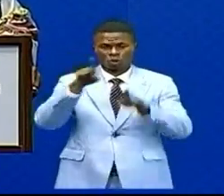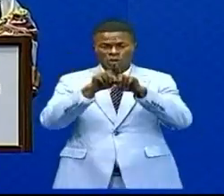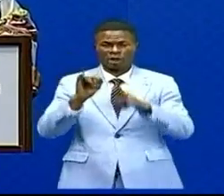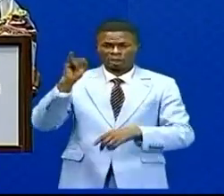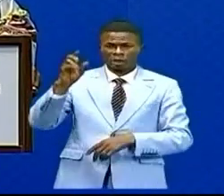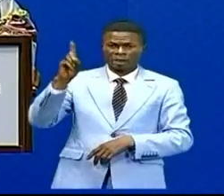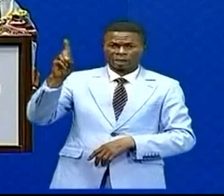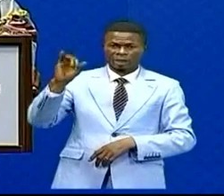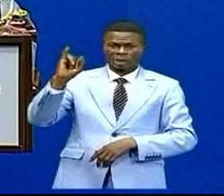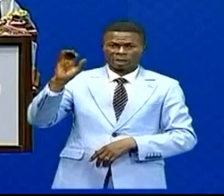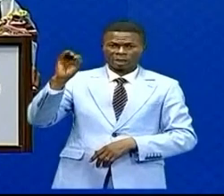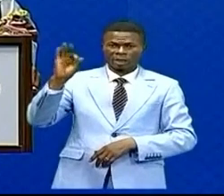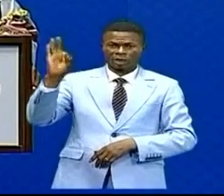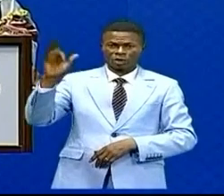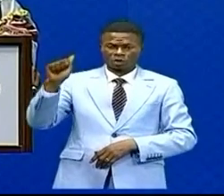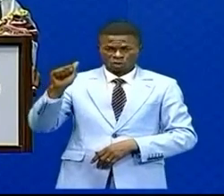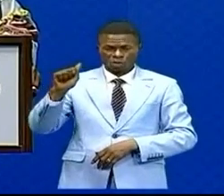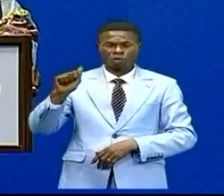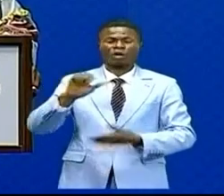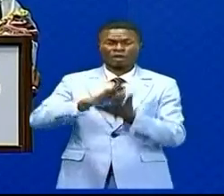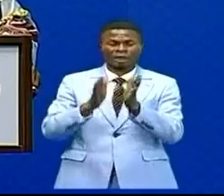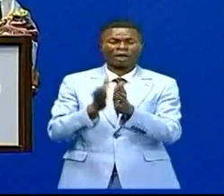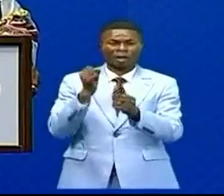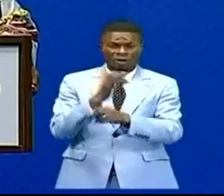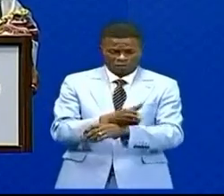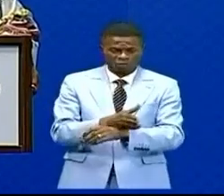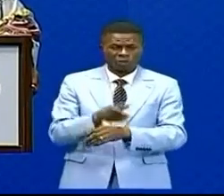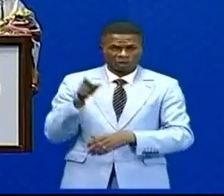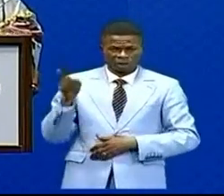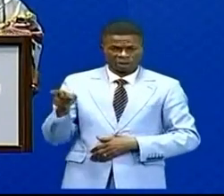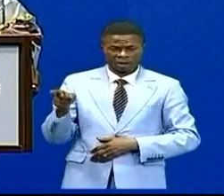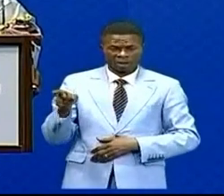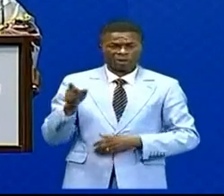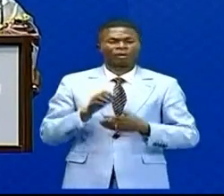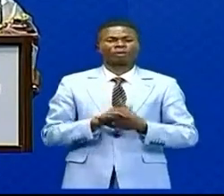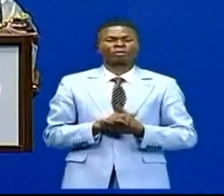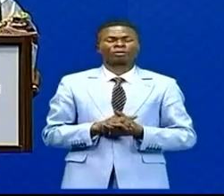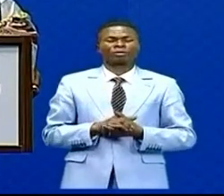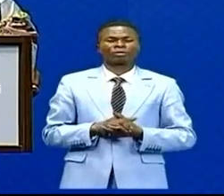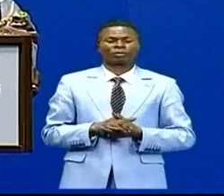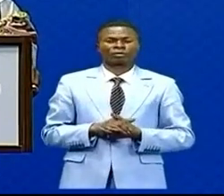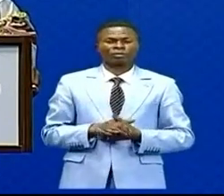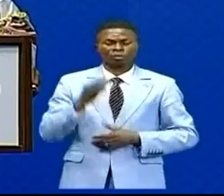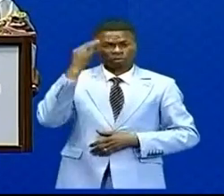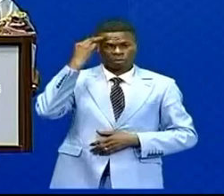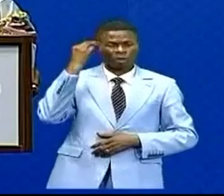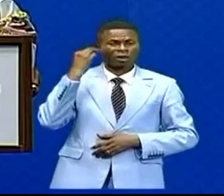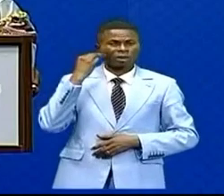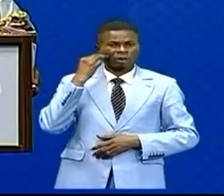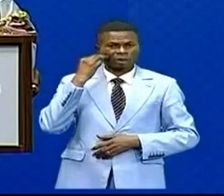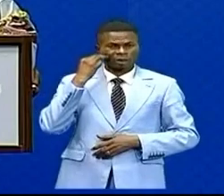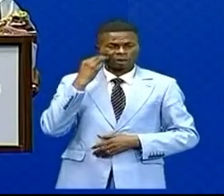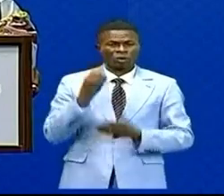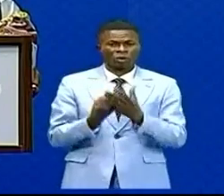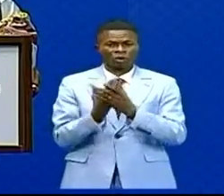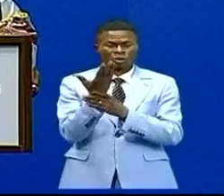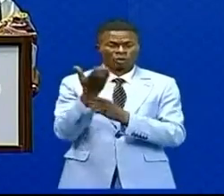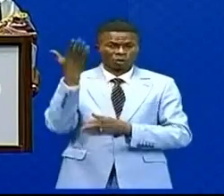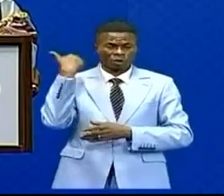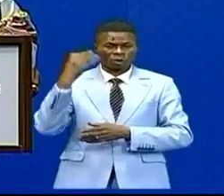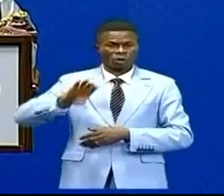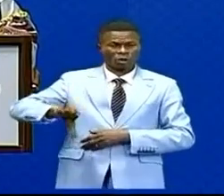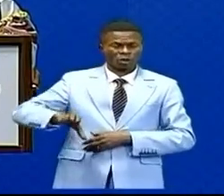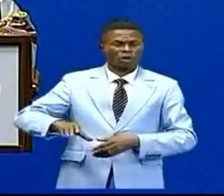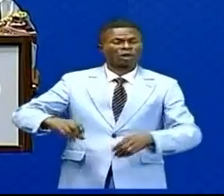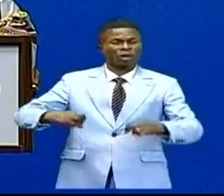soit effective par la centrale de Kakobola. Le ministre des Ressources hydrauliques et